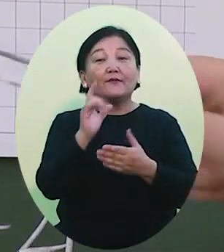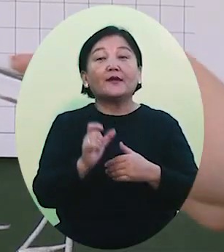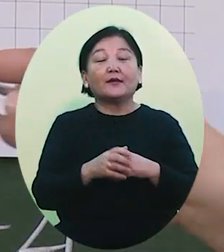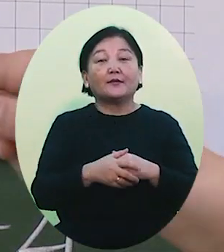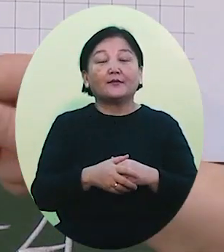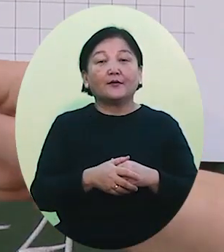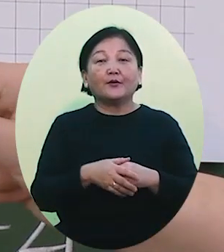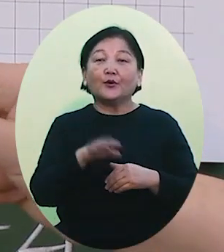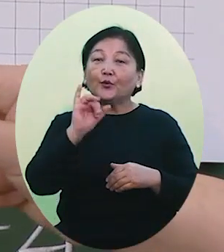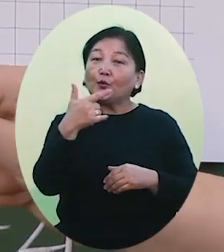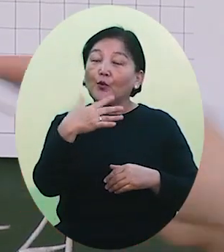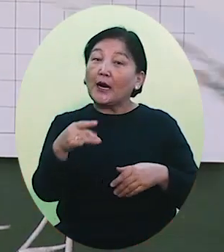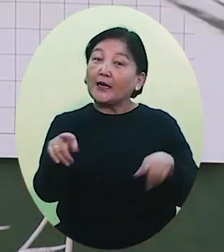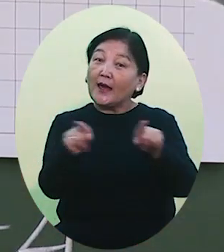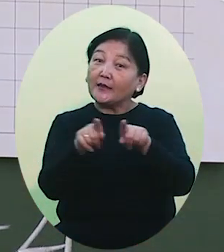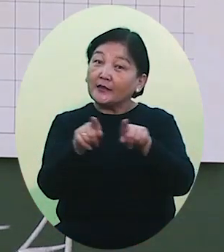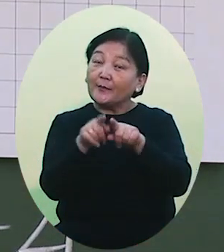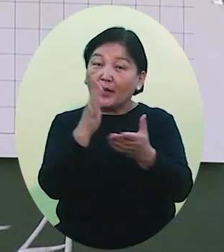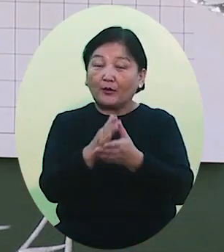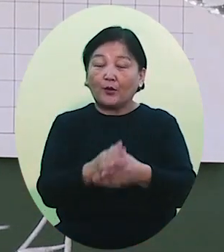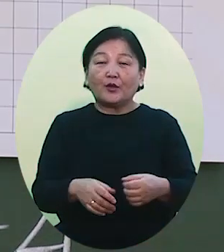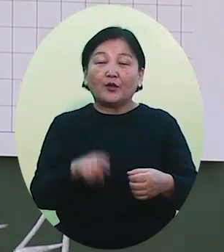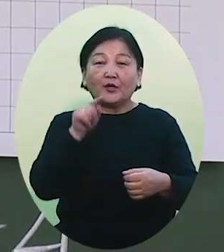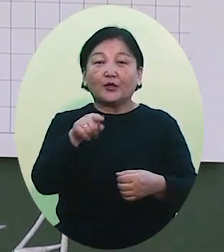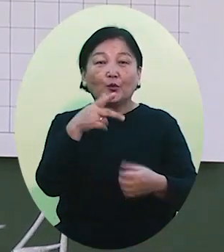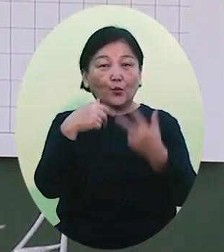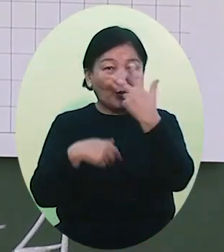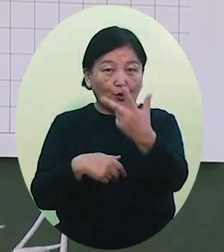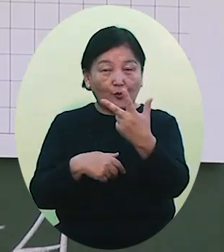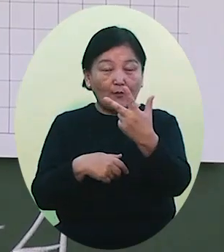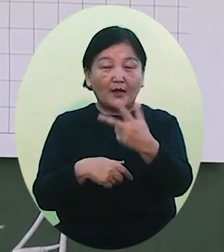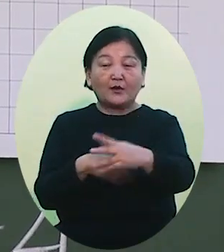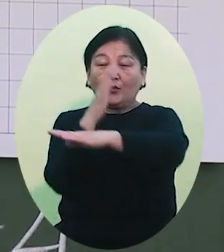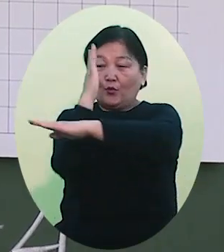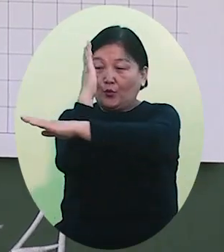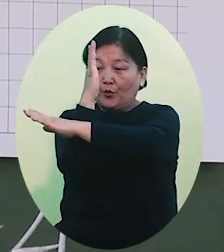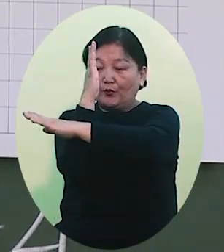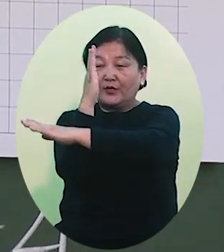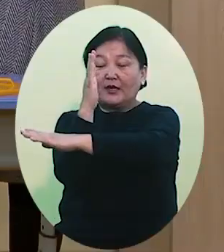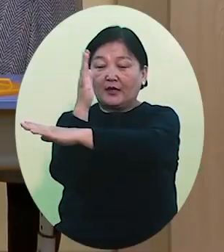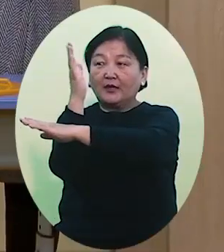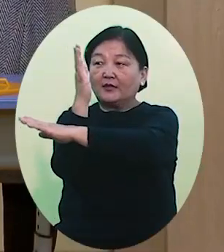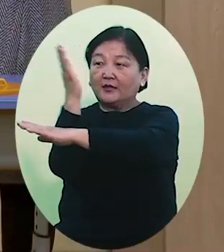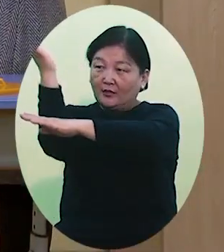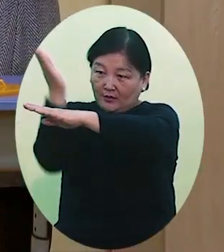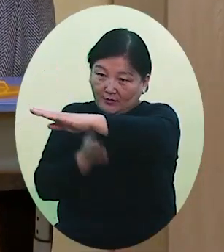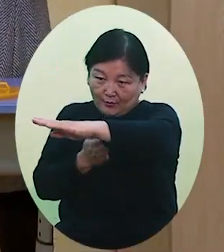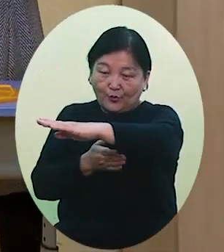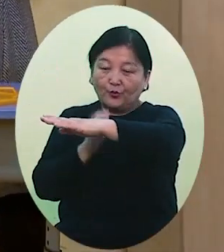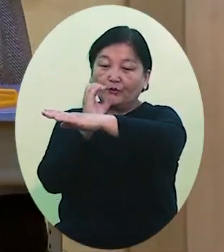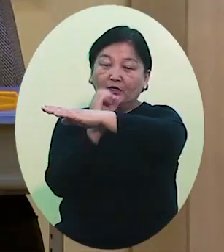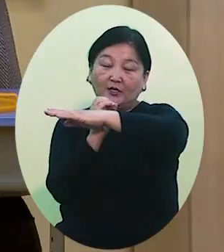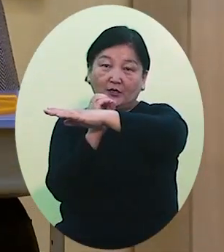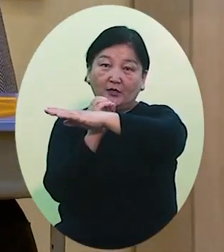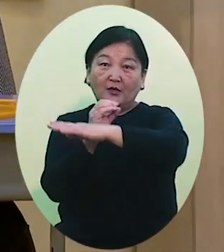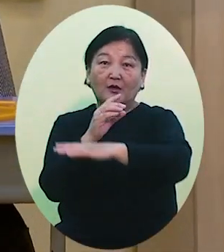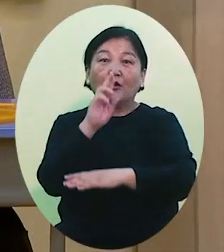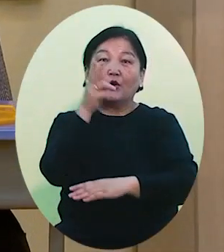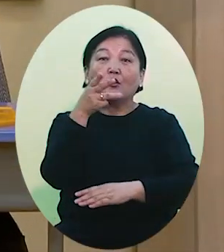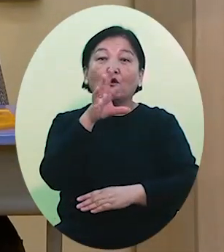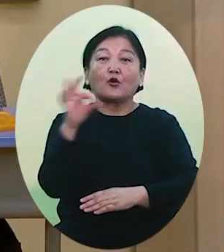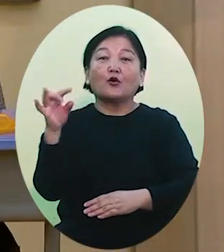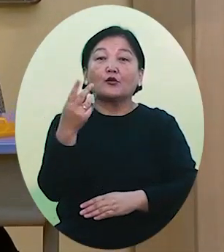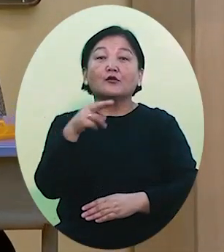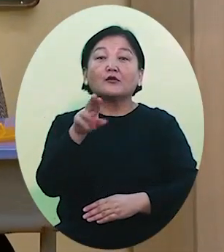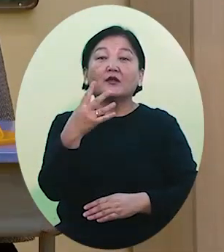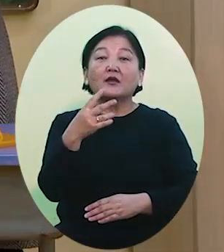гуруулаа координатын ихийг дайрсан байна. Координатын ихийг дайрсан байна. За мөн энэ 3 гуруулаа b